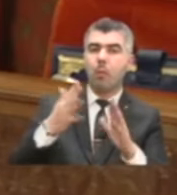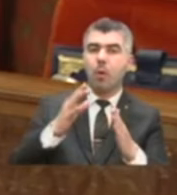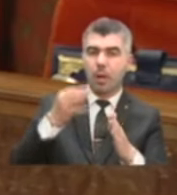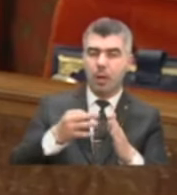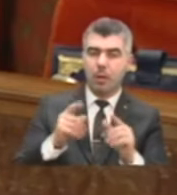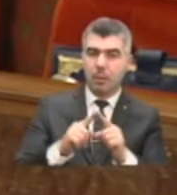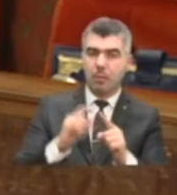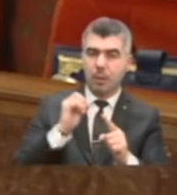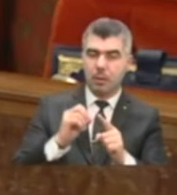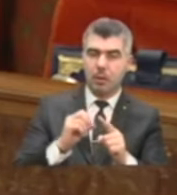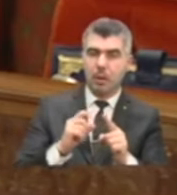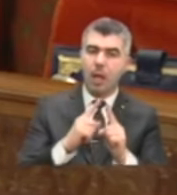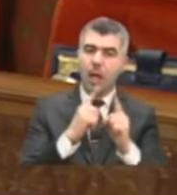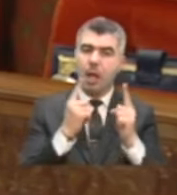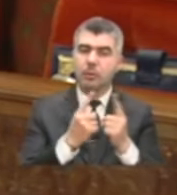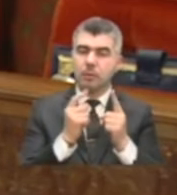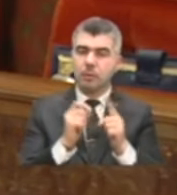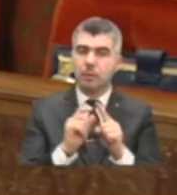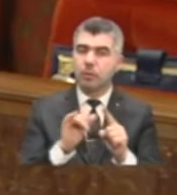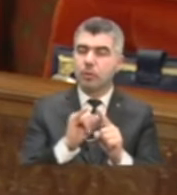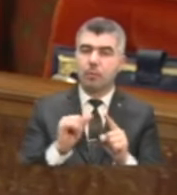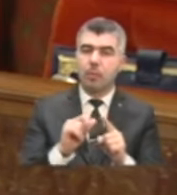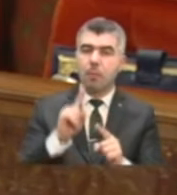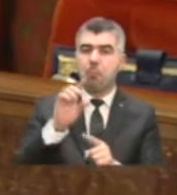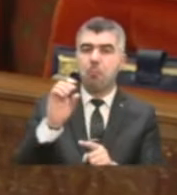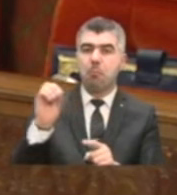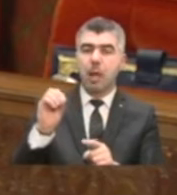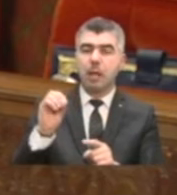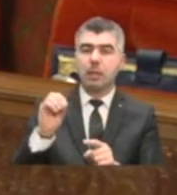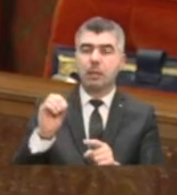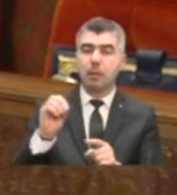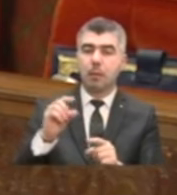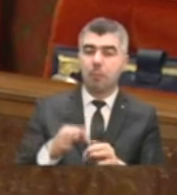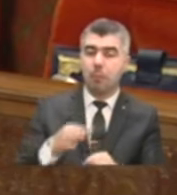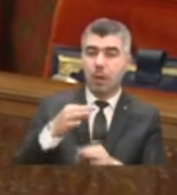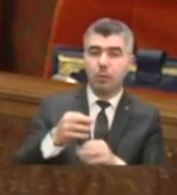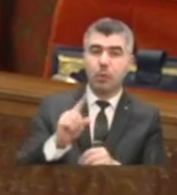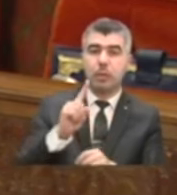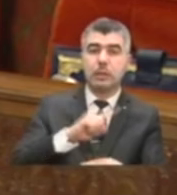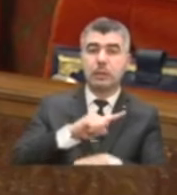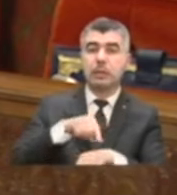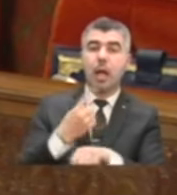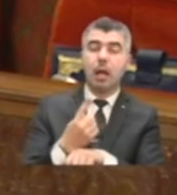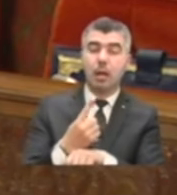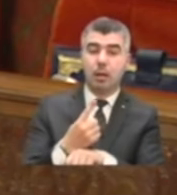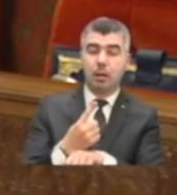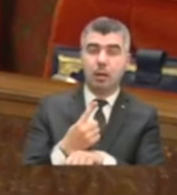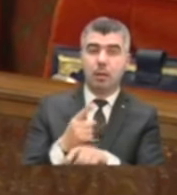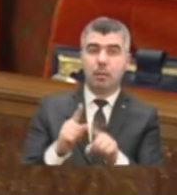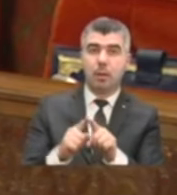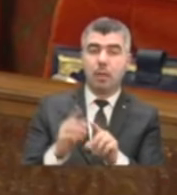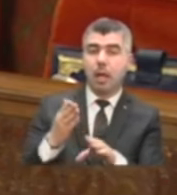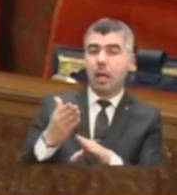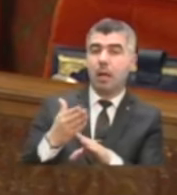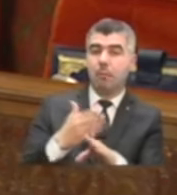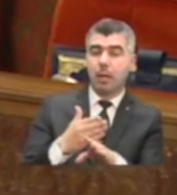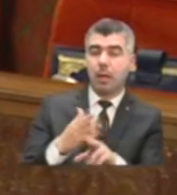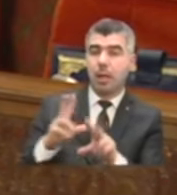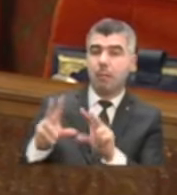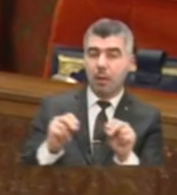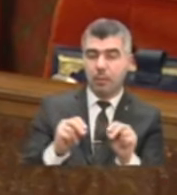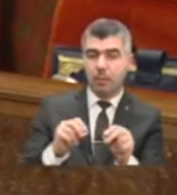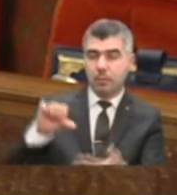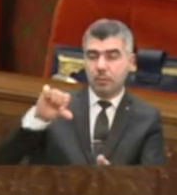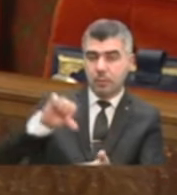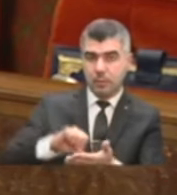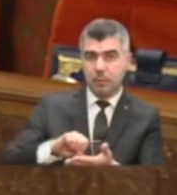ظاهره استثنائيه غير عاديه، تمثلت في سقوط 100 ملم في ظرف ساعة واحدة، كما سبق أن شهدتها هذه